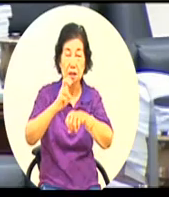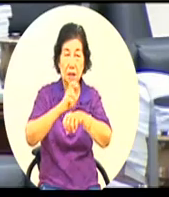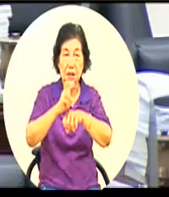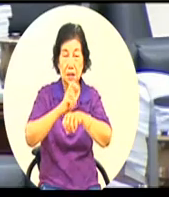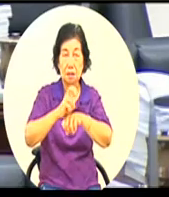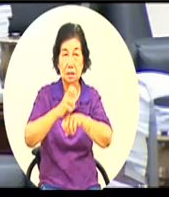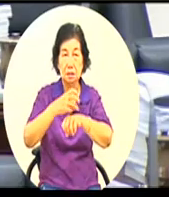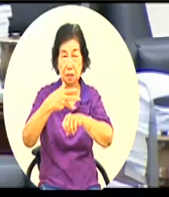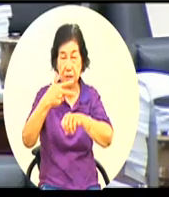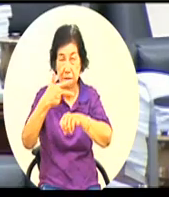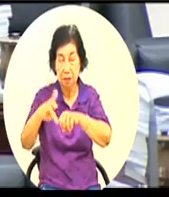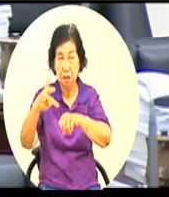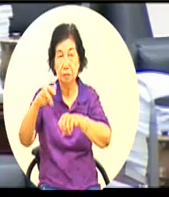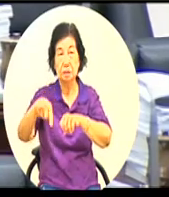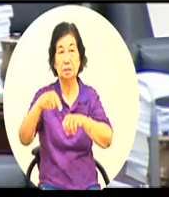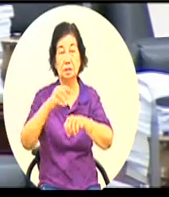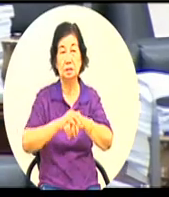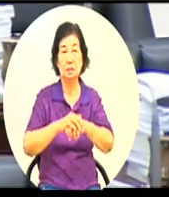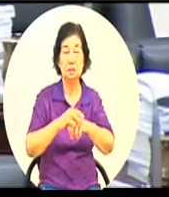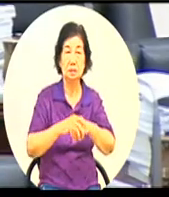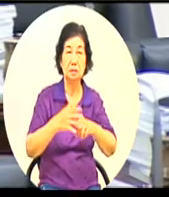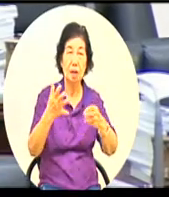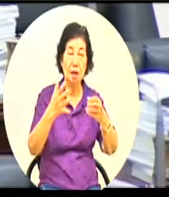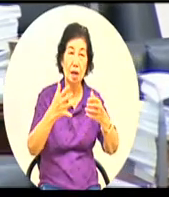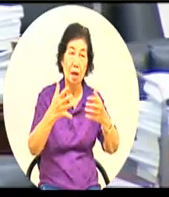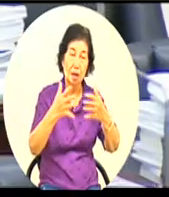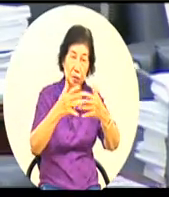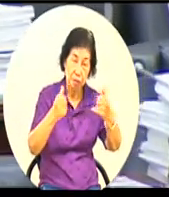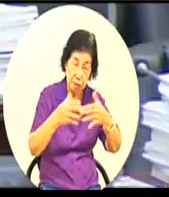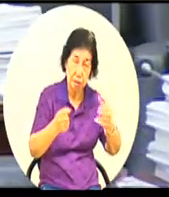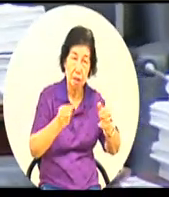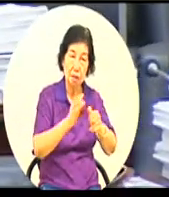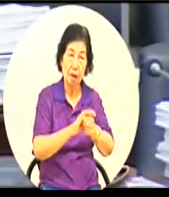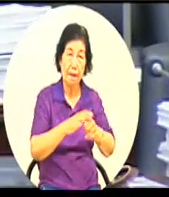遐学生囡仔，安尼网站底啊无头去。